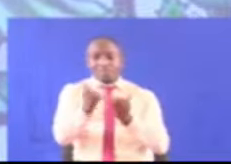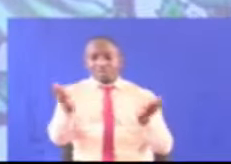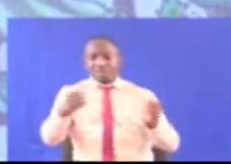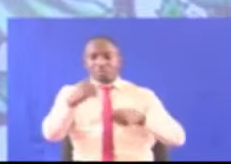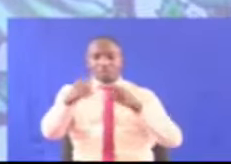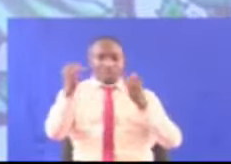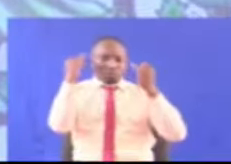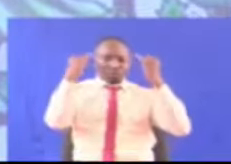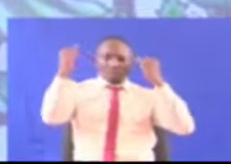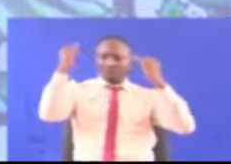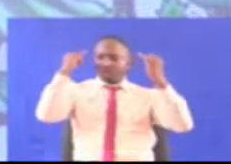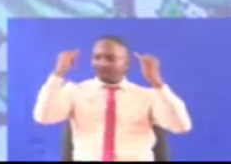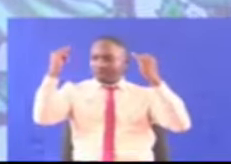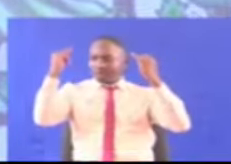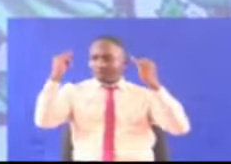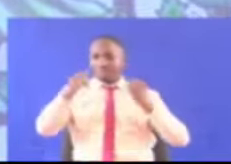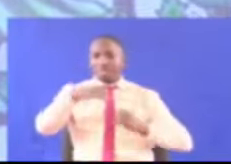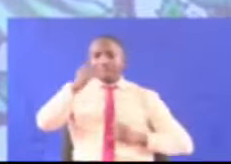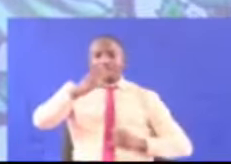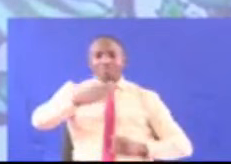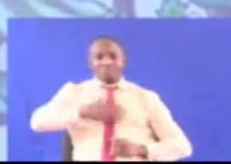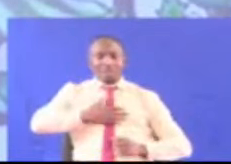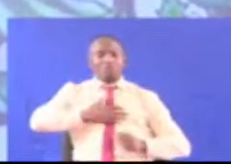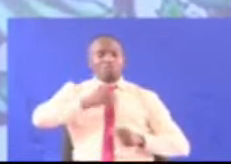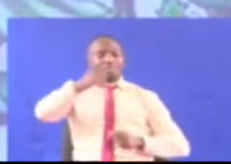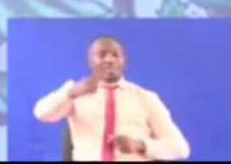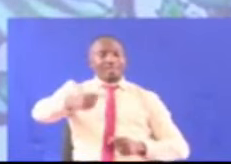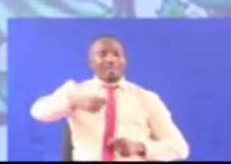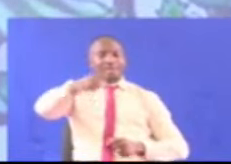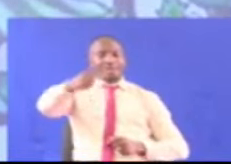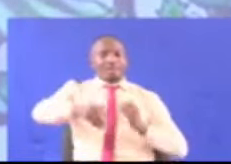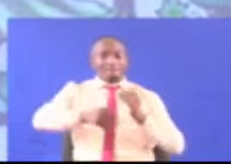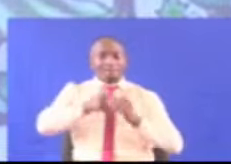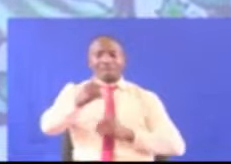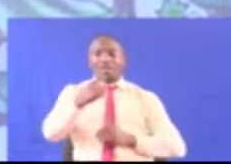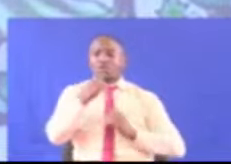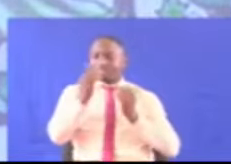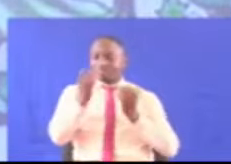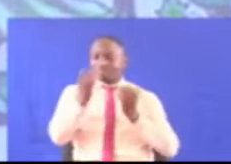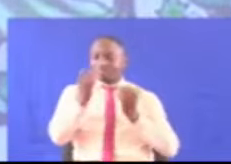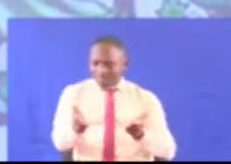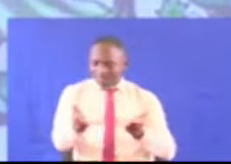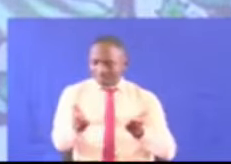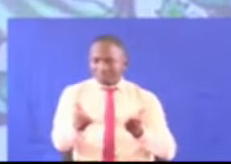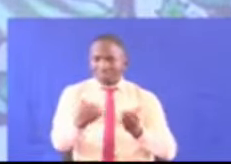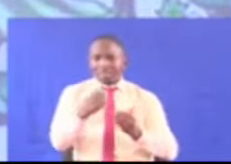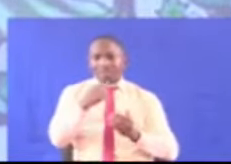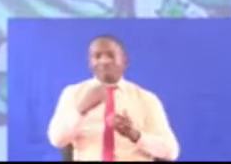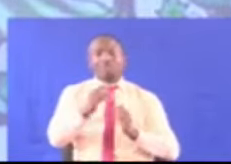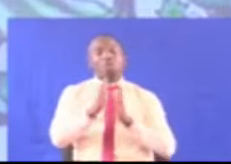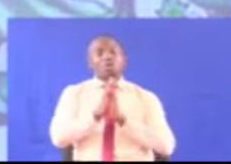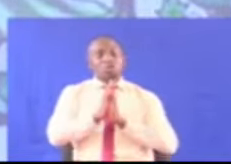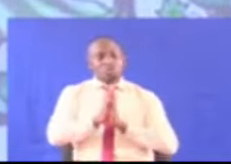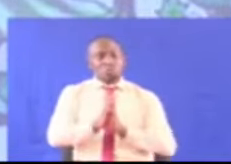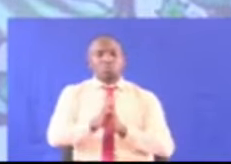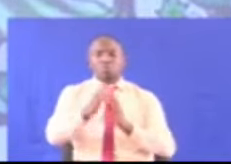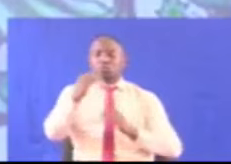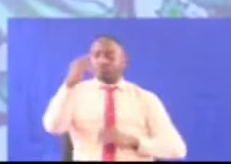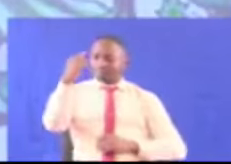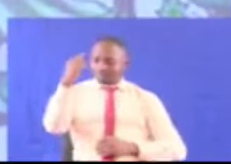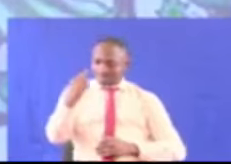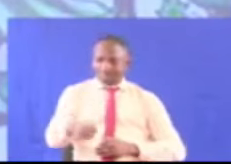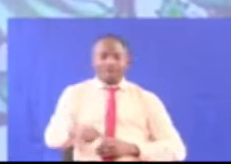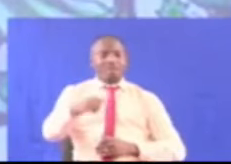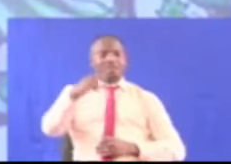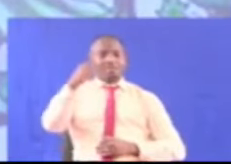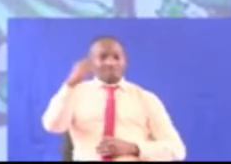tutaendelea kushauriana, lakini hadithi yangu itaendelea baada ya kusema haya. Nimalizie, ninawashukuru sana